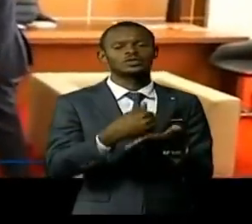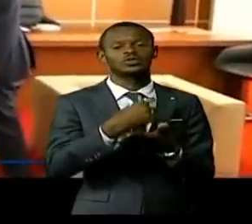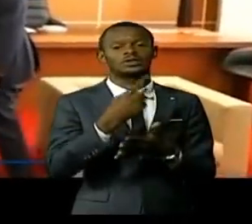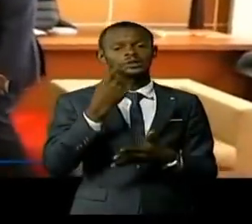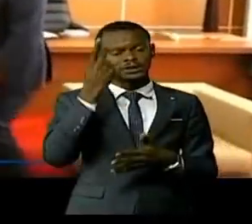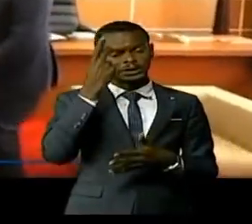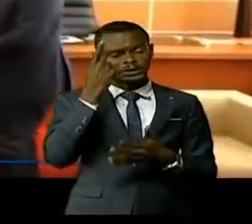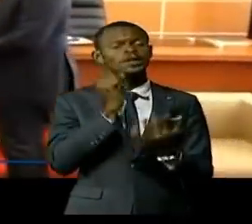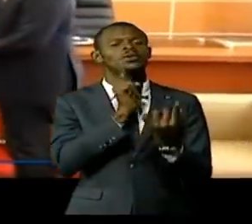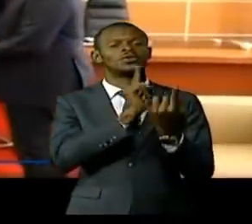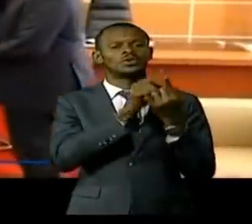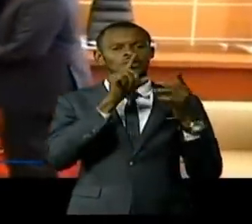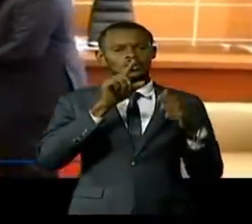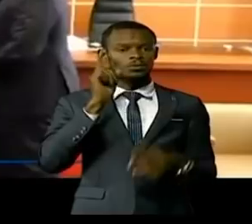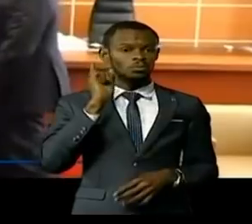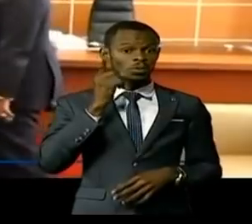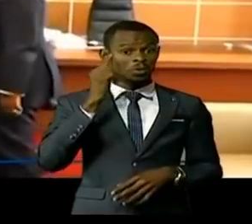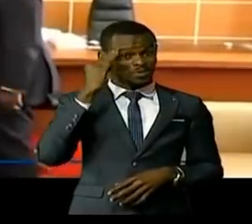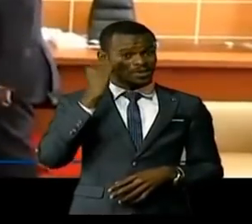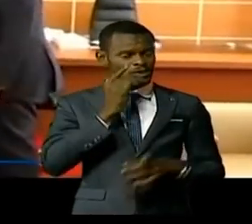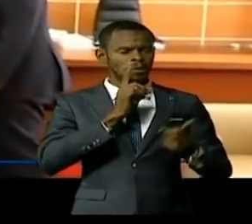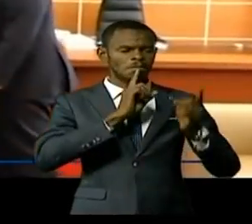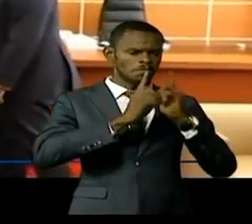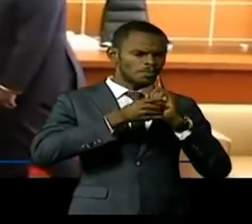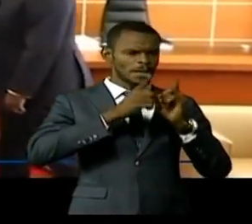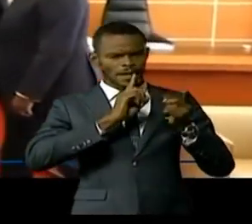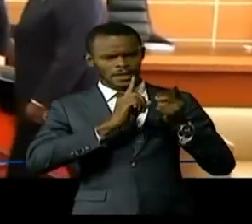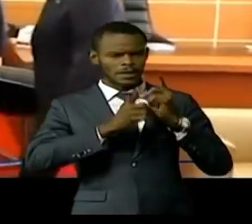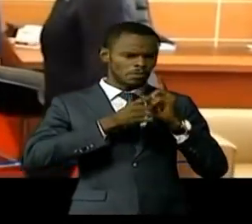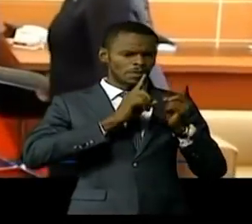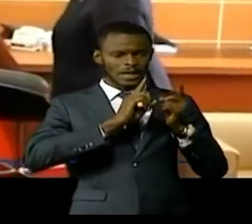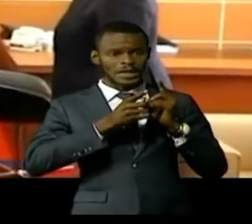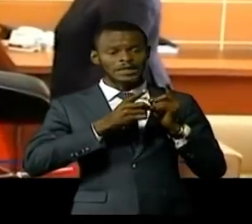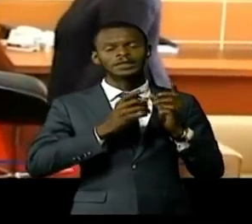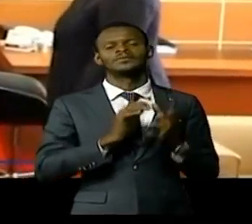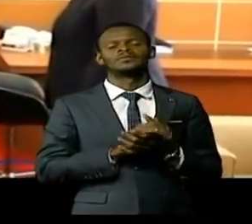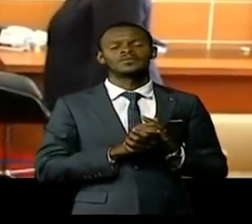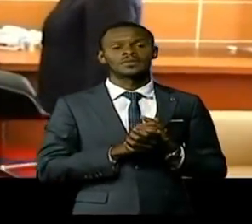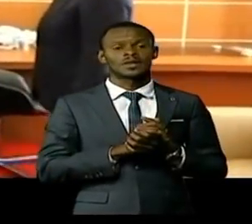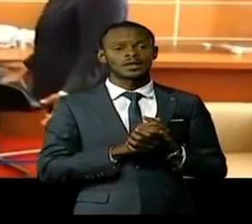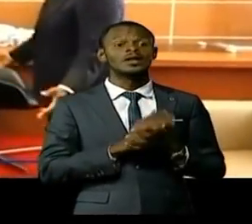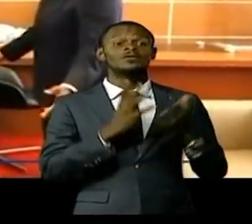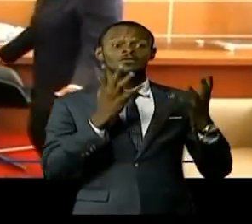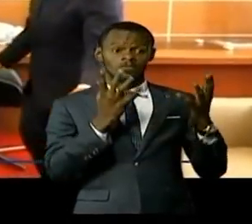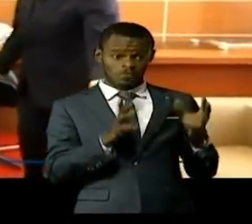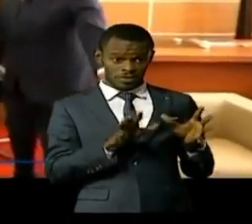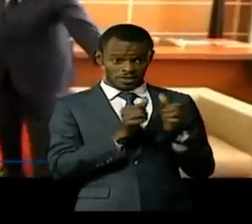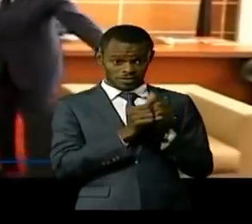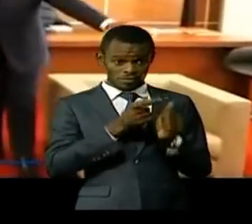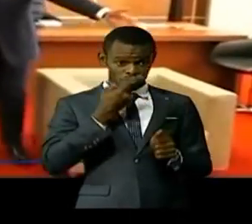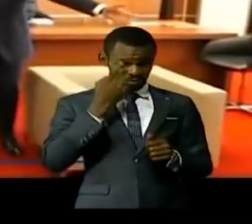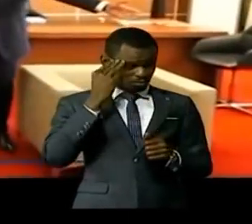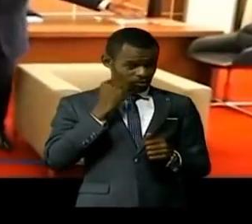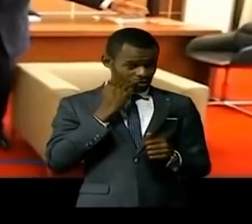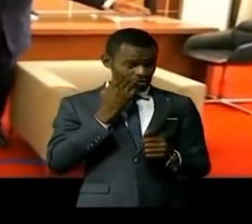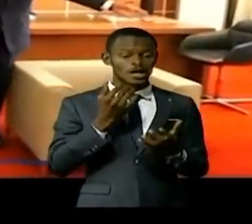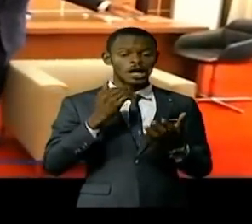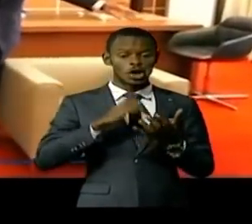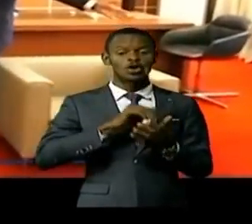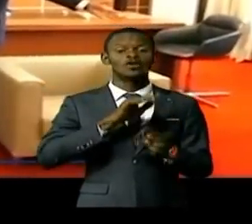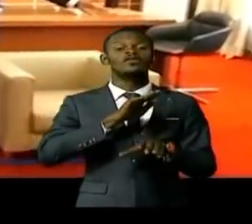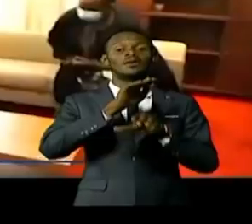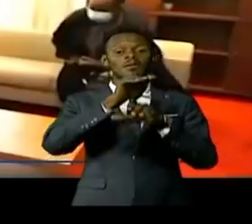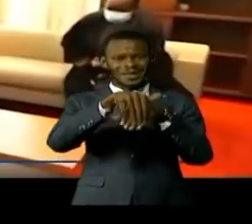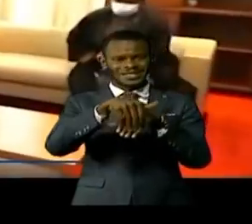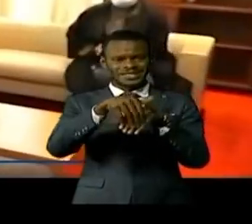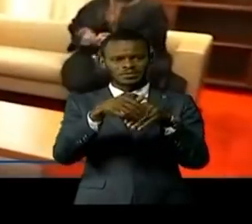gouvernement. Jean-Pierre Lacroix va également prendre part au 10e sommet des chefs d'État et des gouvernements des pays signataires des accords